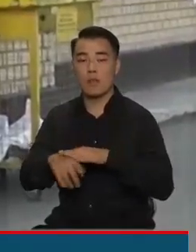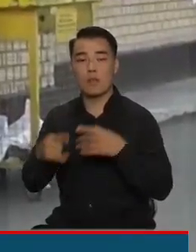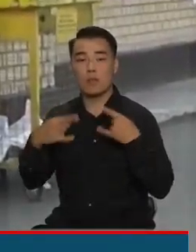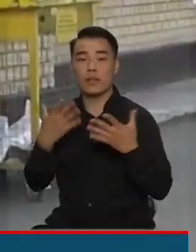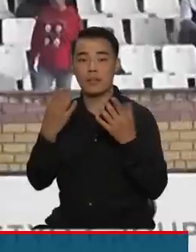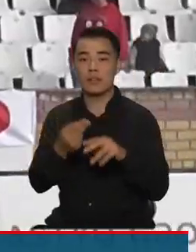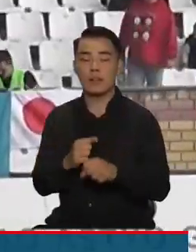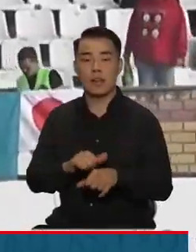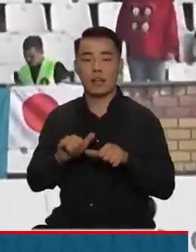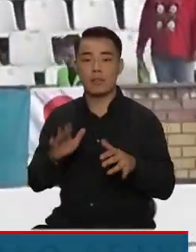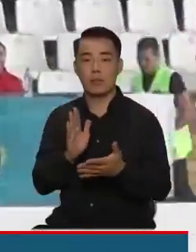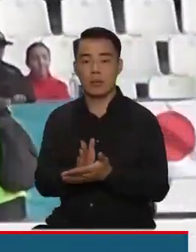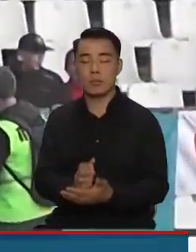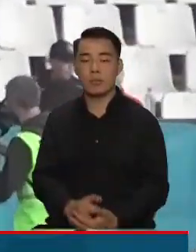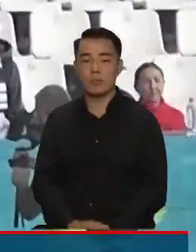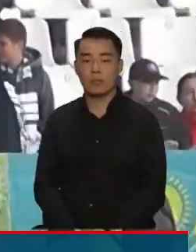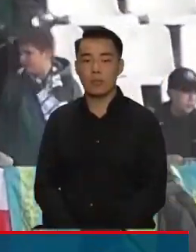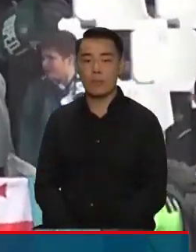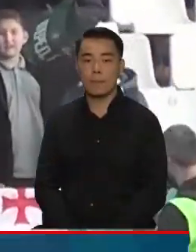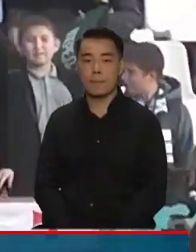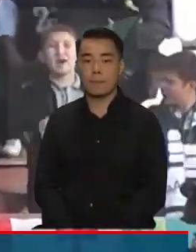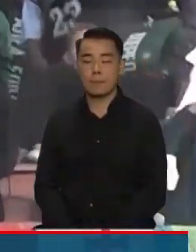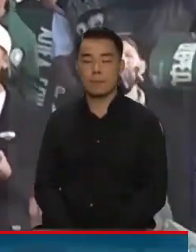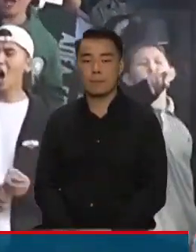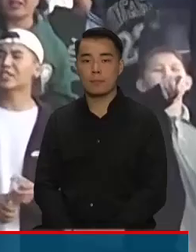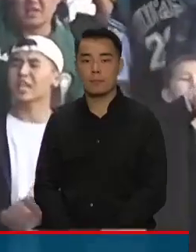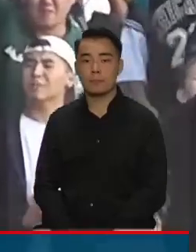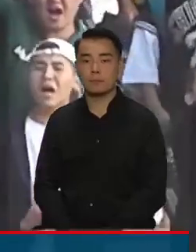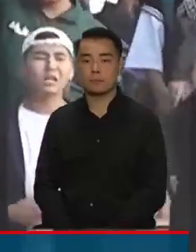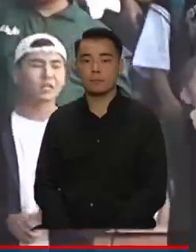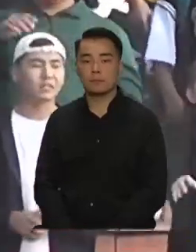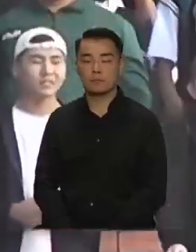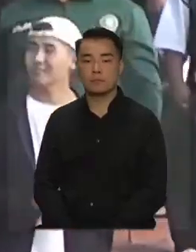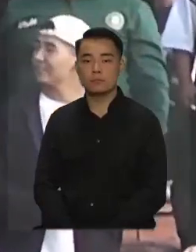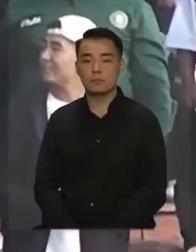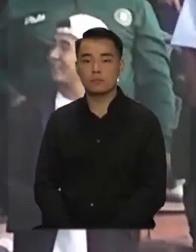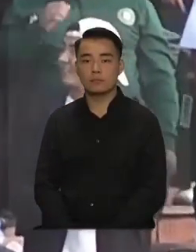дамып келеді. Динара Ерболқызы, Жібек жолы, Абай облысы, Семей.